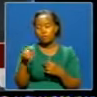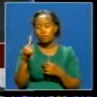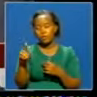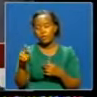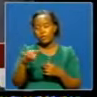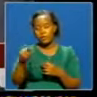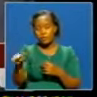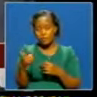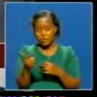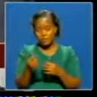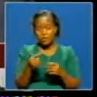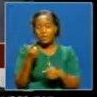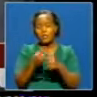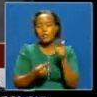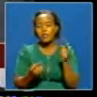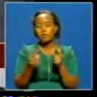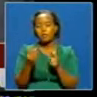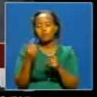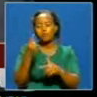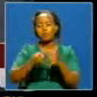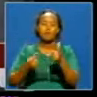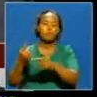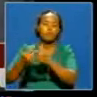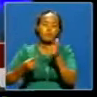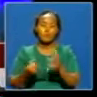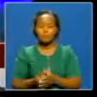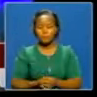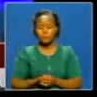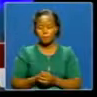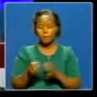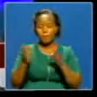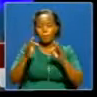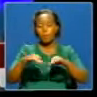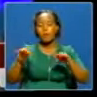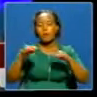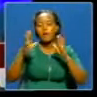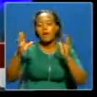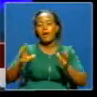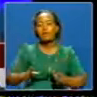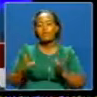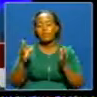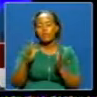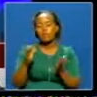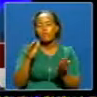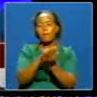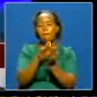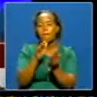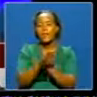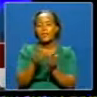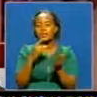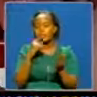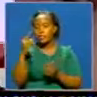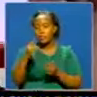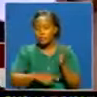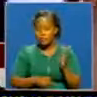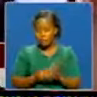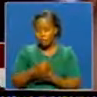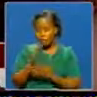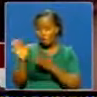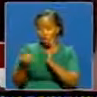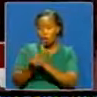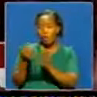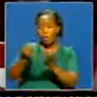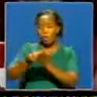asilimia 13.0 kwa mwaka. Afisa mkuu wa benki hiyo Rebecca Mbidhi amesema kuwa pesa hizo